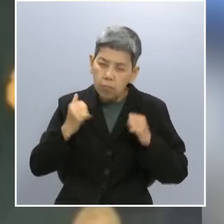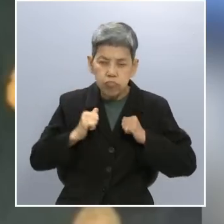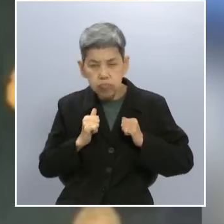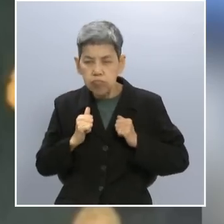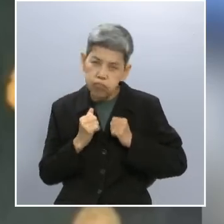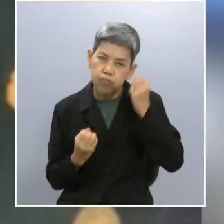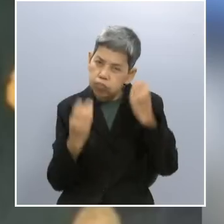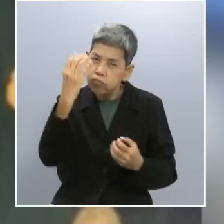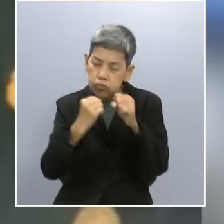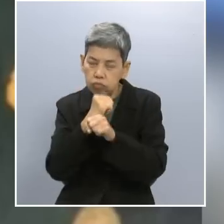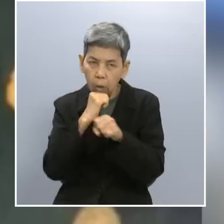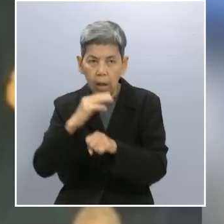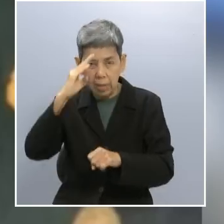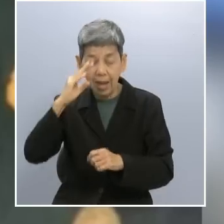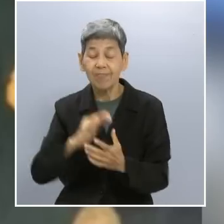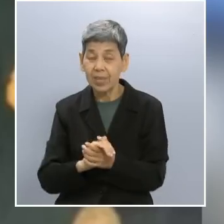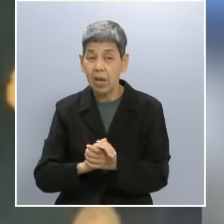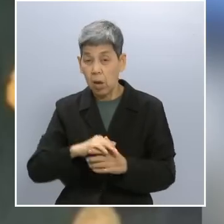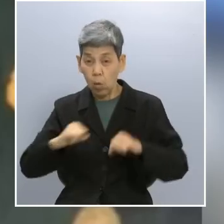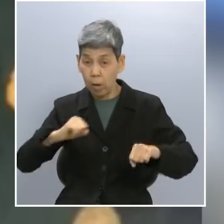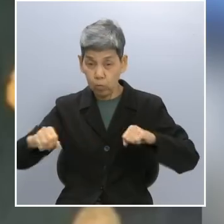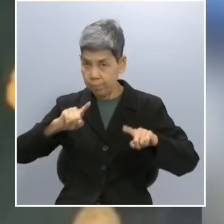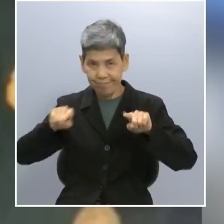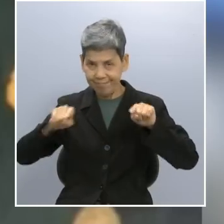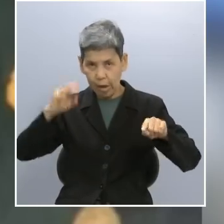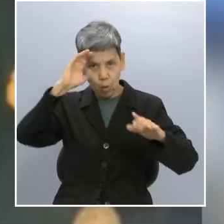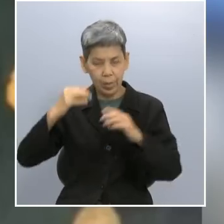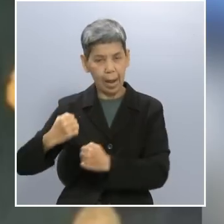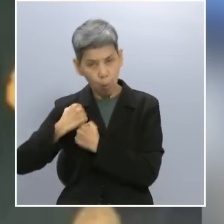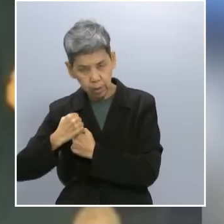ซ้ายมือที่ทหารพรานขวามือนี่ทหารบก